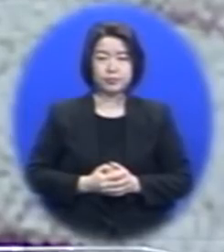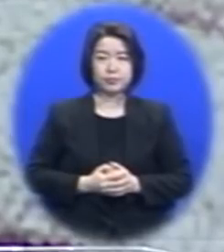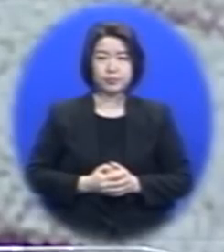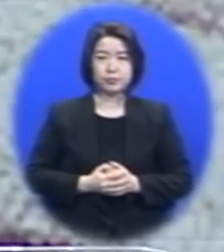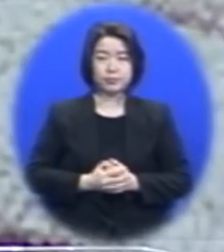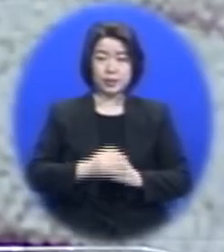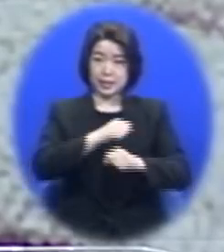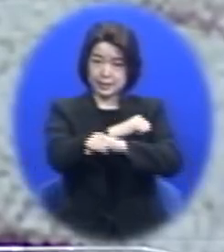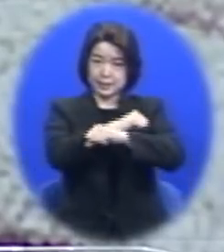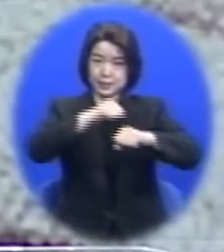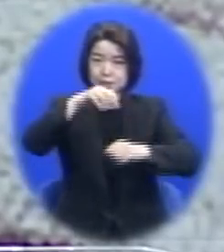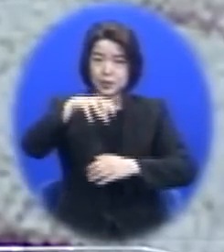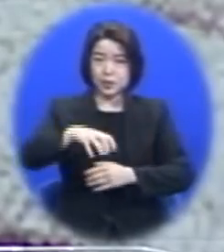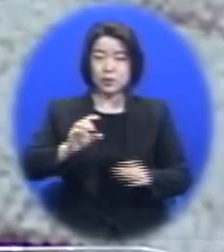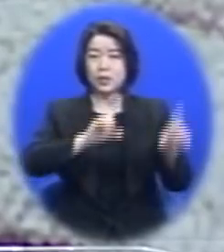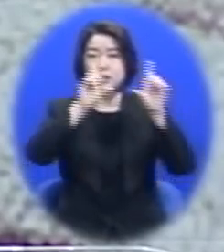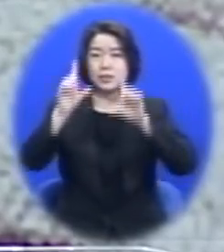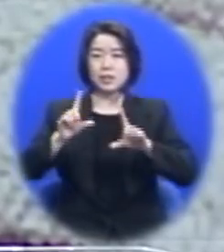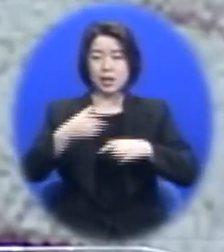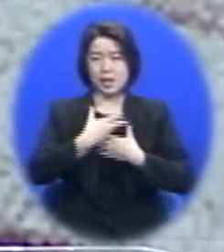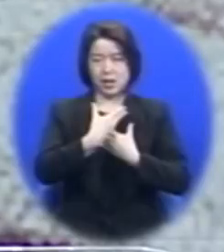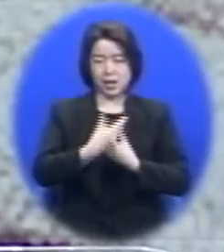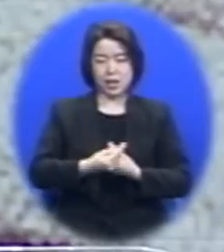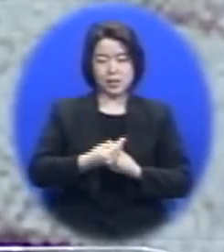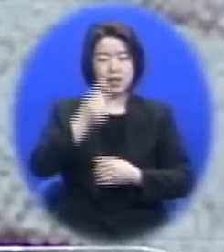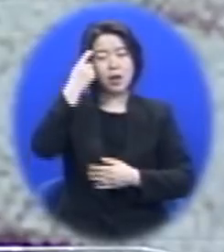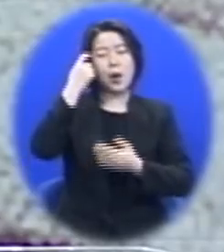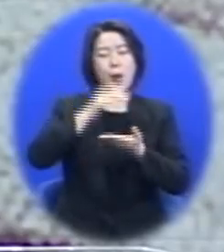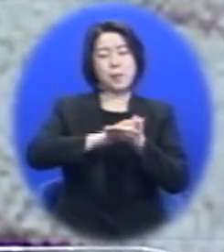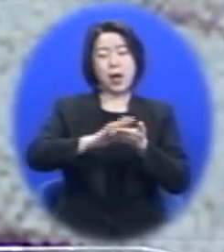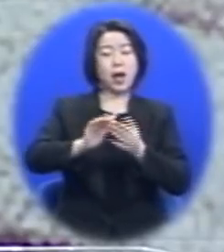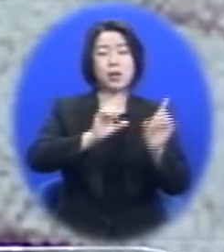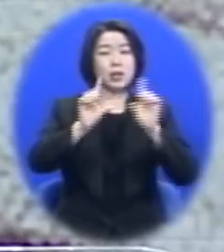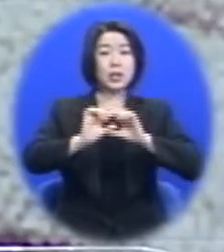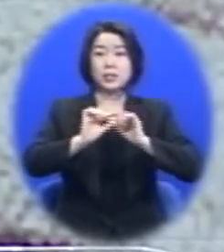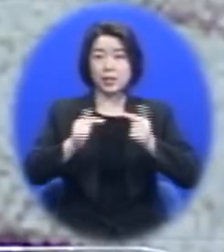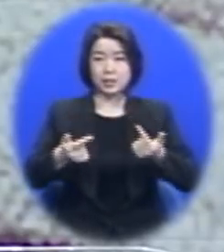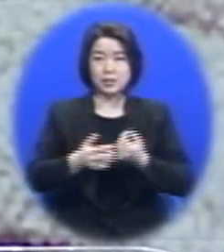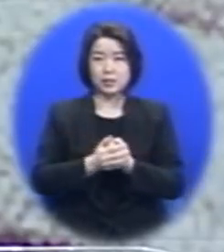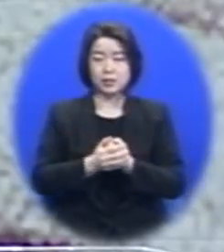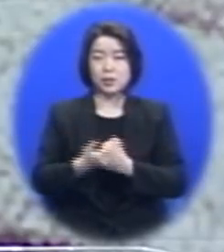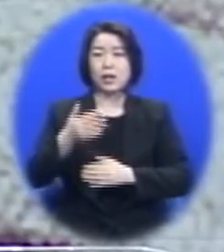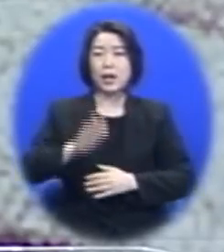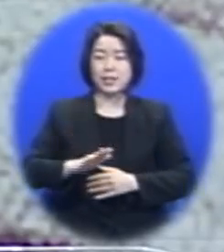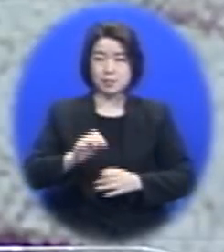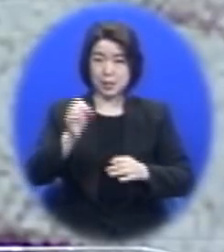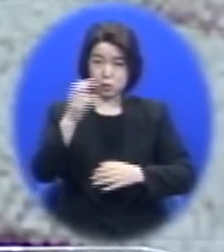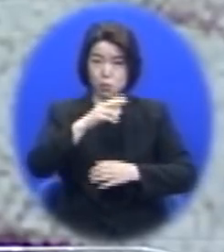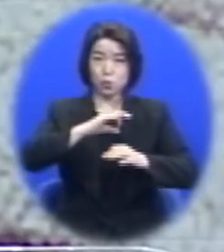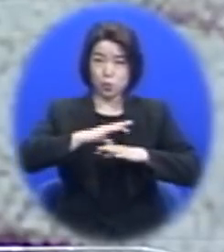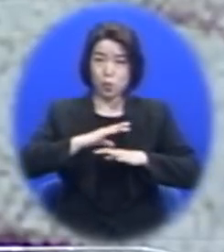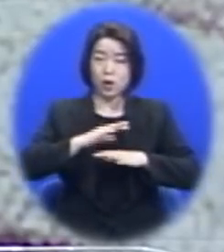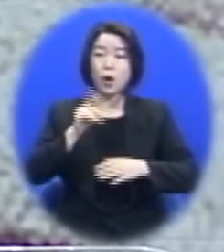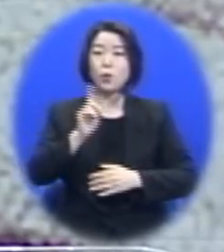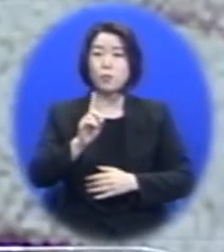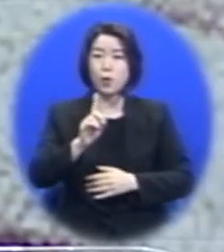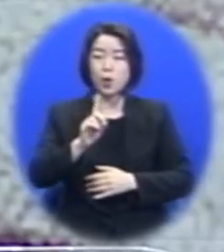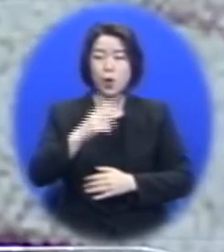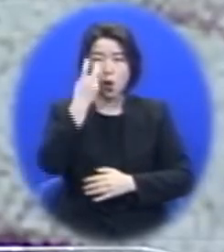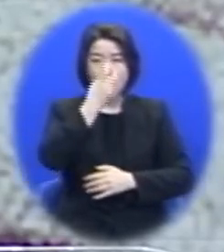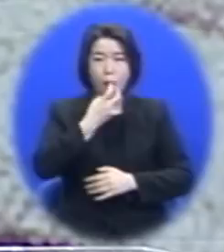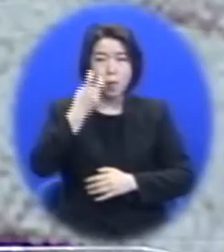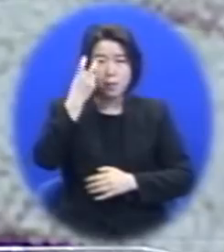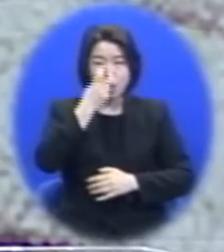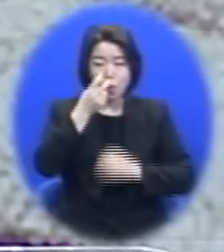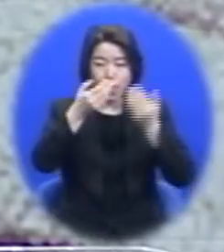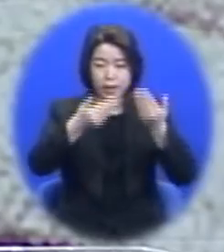광야 생활은 안식과 평안이 없습니다 그렇지만 또 놀라운 것은 하나님이 보호하시는 의